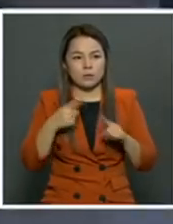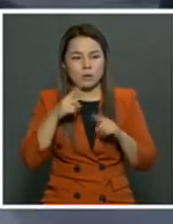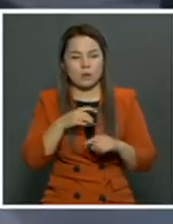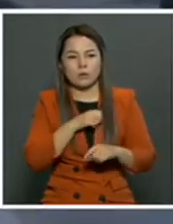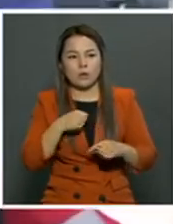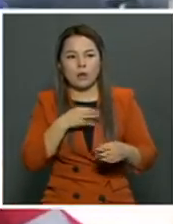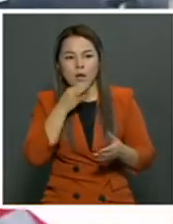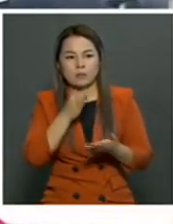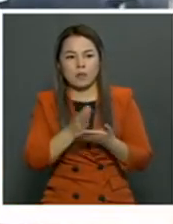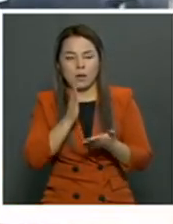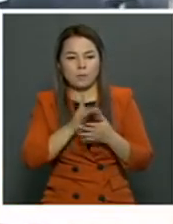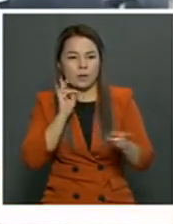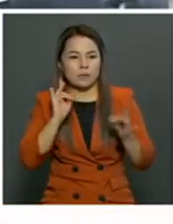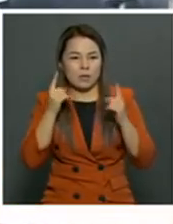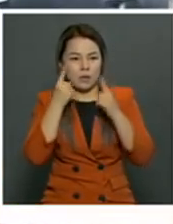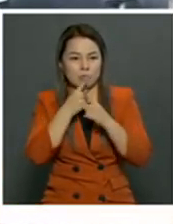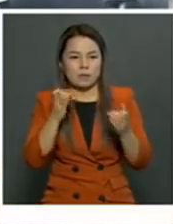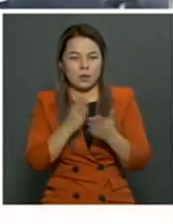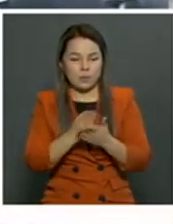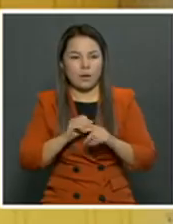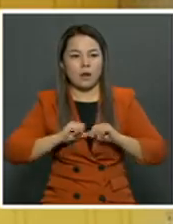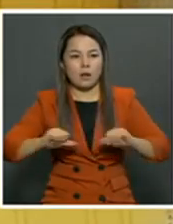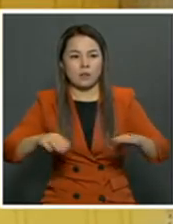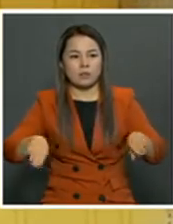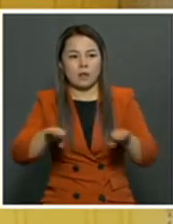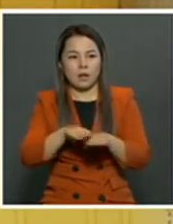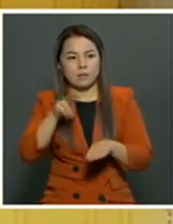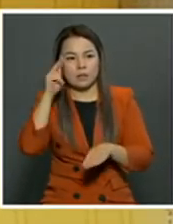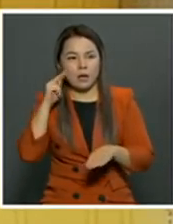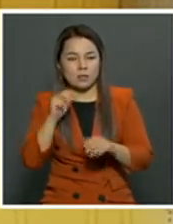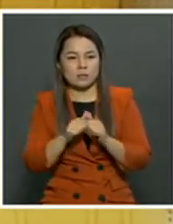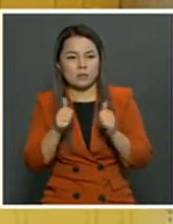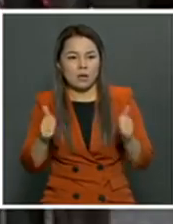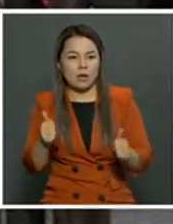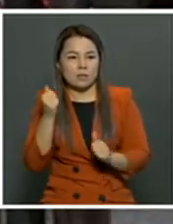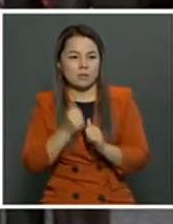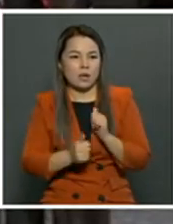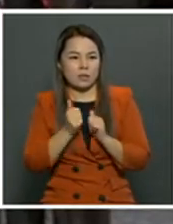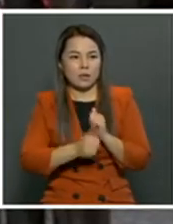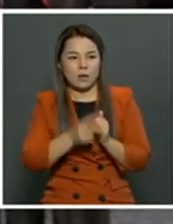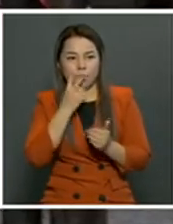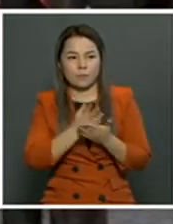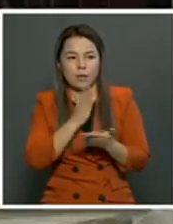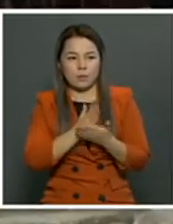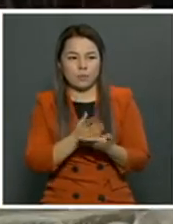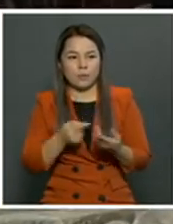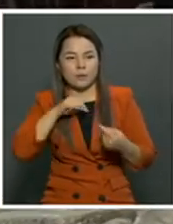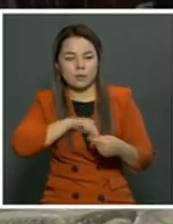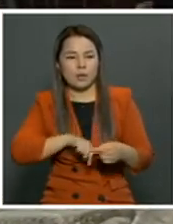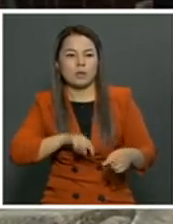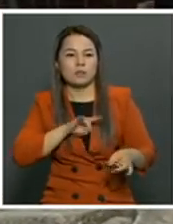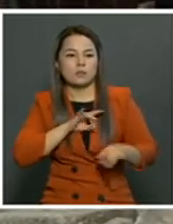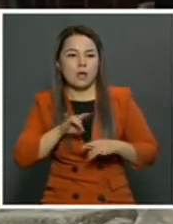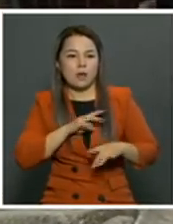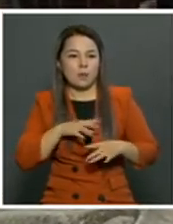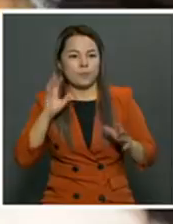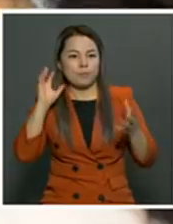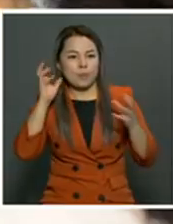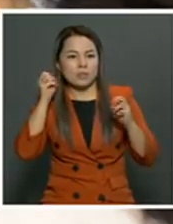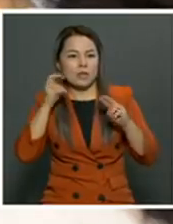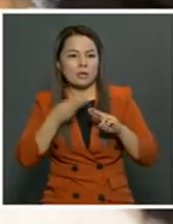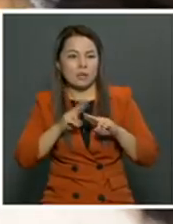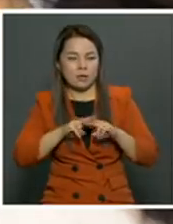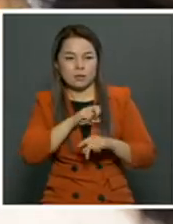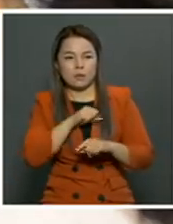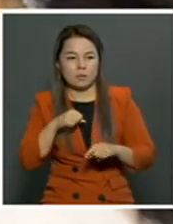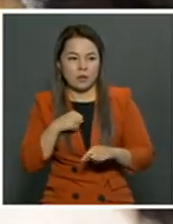жиі ұшырады деп дабыл қақты. Карантин бітісімен Қытайда да ажырасу жиілеп кетті. Бұл күйзелістің кесірі дейді психолог мамандар. Сондықтан